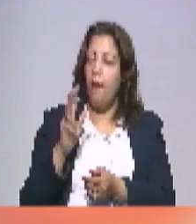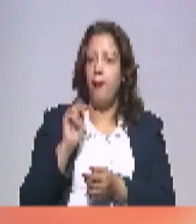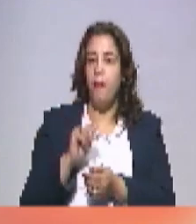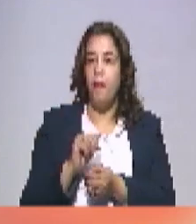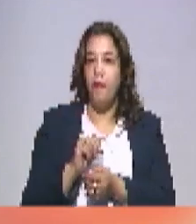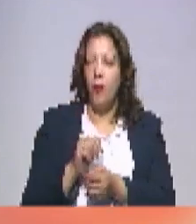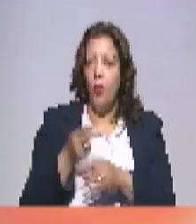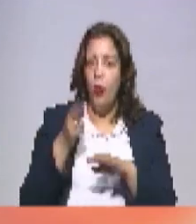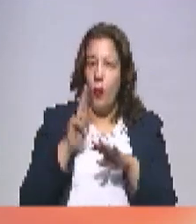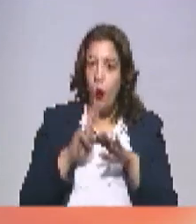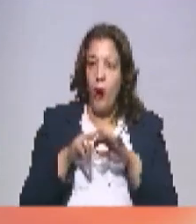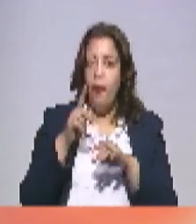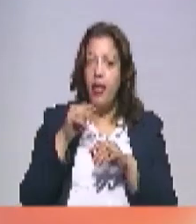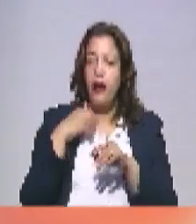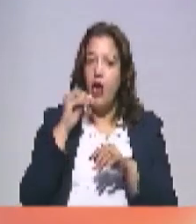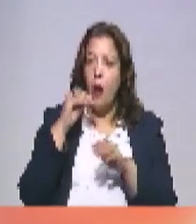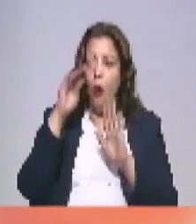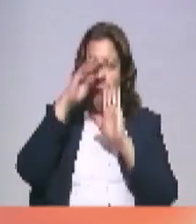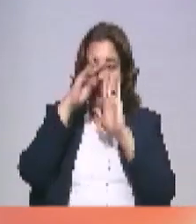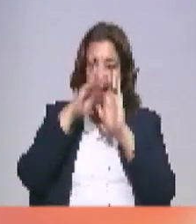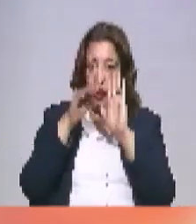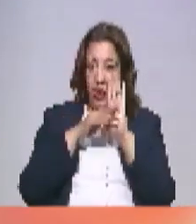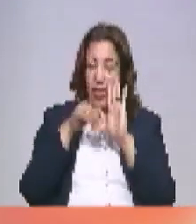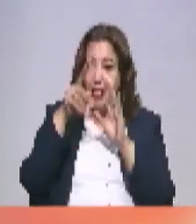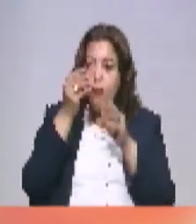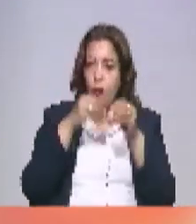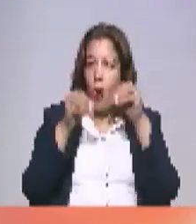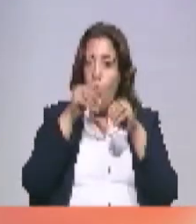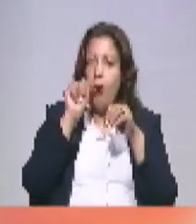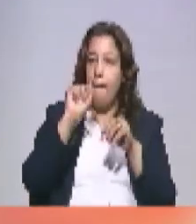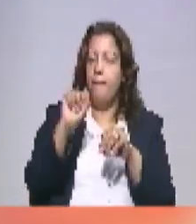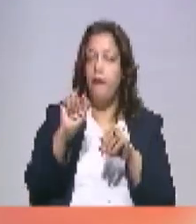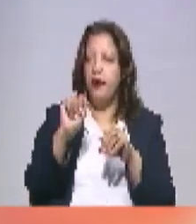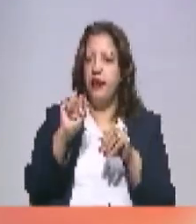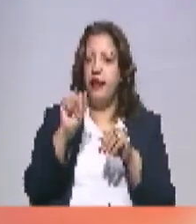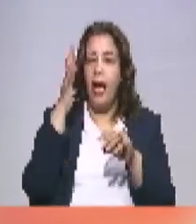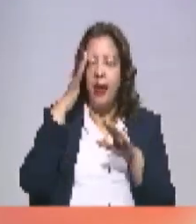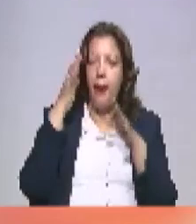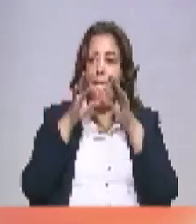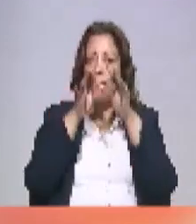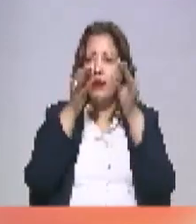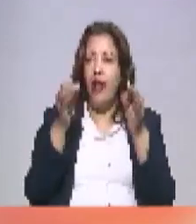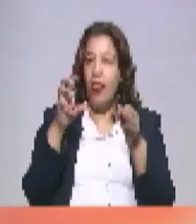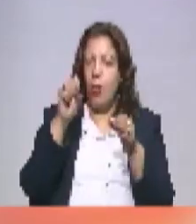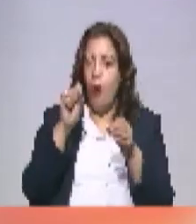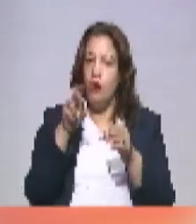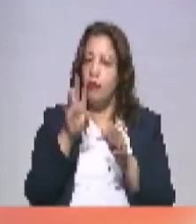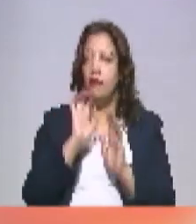ومقادير المسقعه قدام حضراتكم على الشاشه، والشيف بيورينا نعملها ازاي بطريقه مختلفه بقى المره دي.